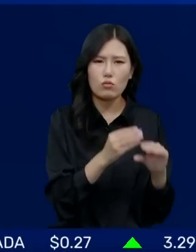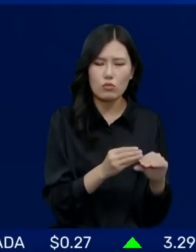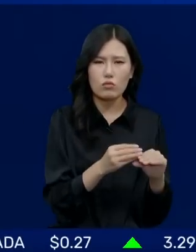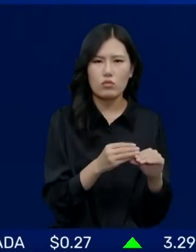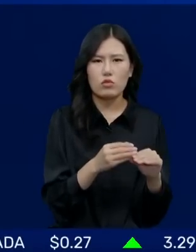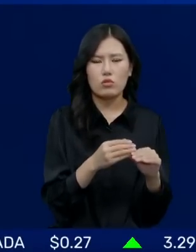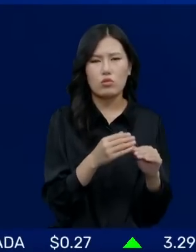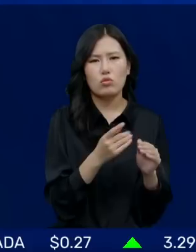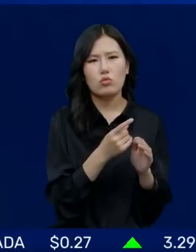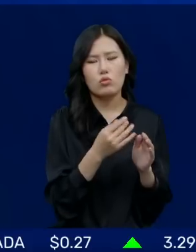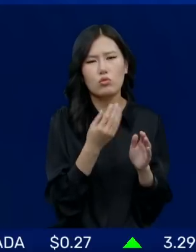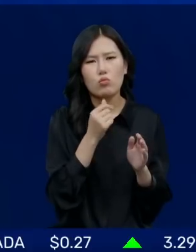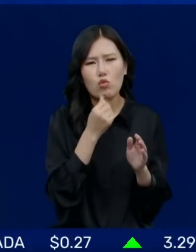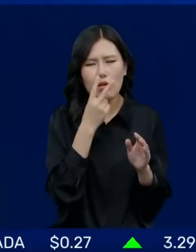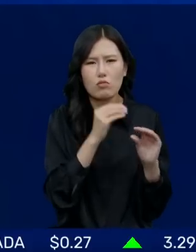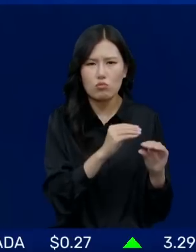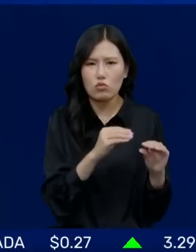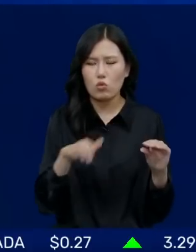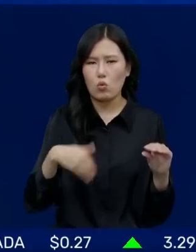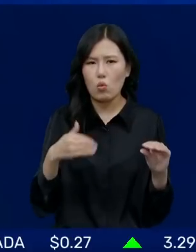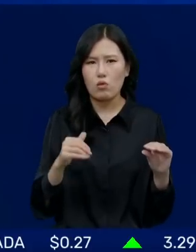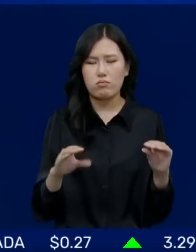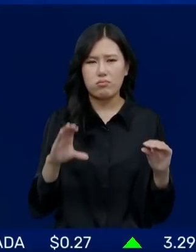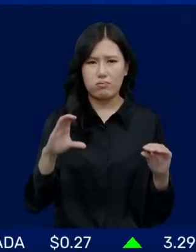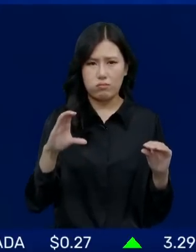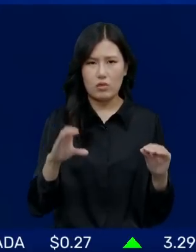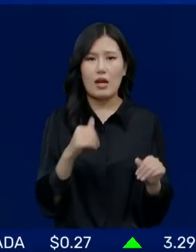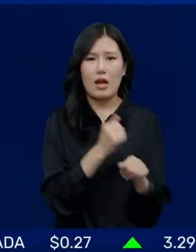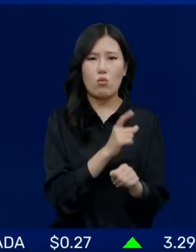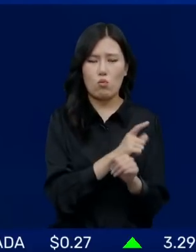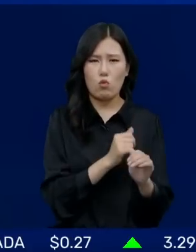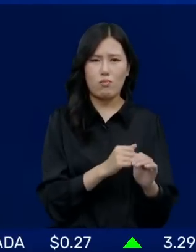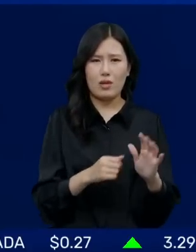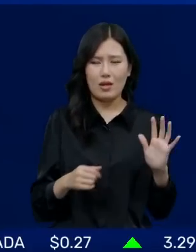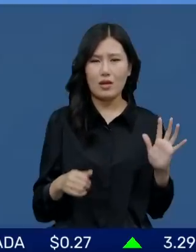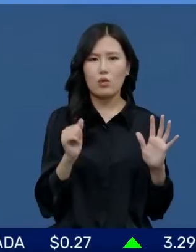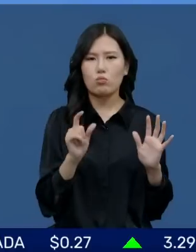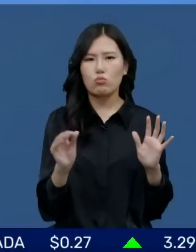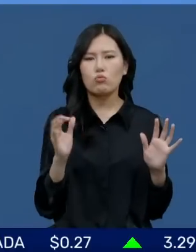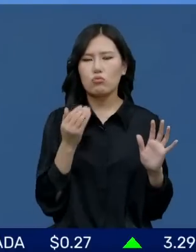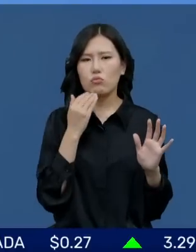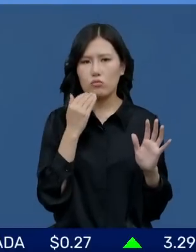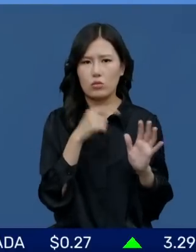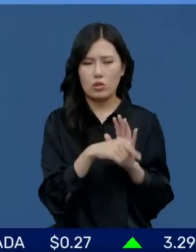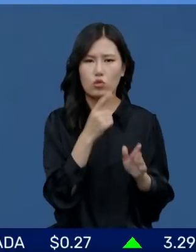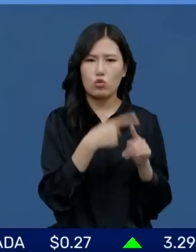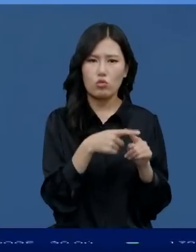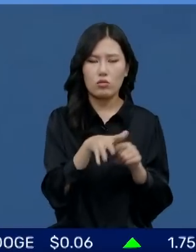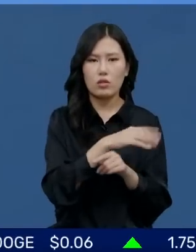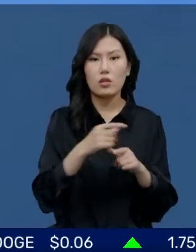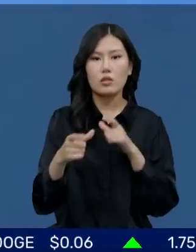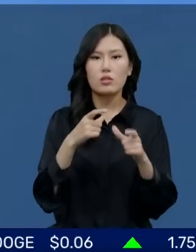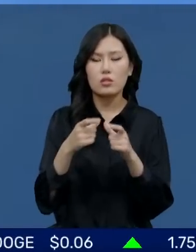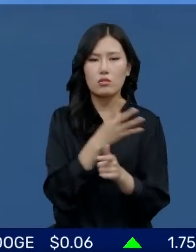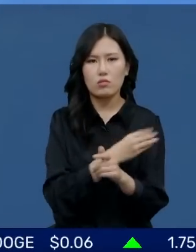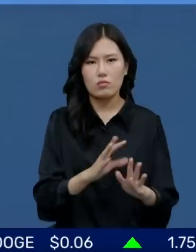байна. За эндээс бол салбарт яг ажиллаж байгаа хүний тоог нь харвал хөдөө аж ахуйн салбарт одоо эдийн засагт үзүүлэх үр өгөөж нь уул